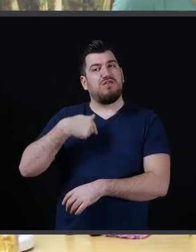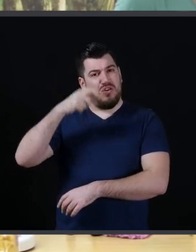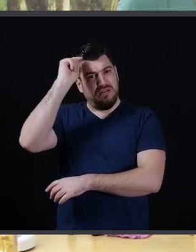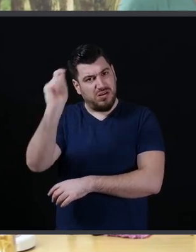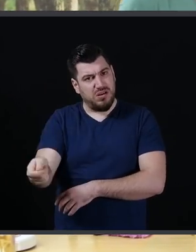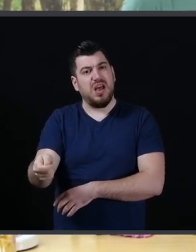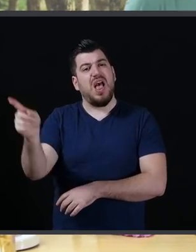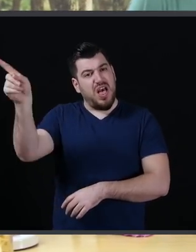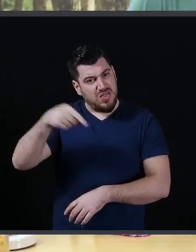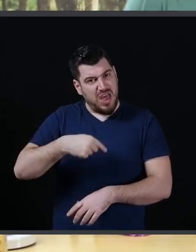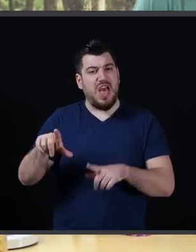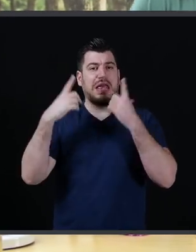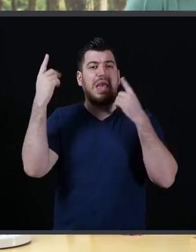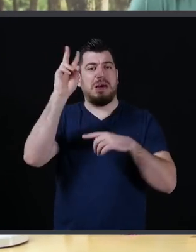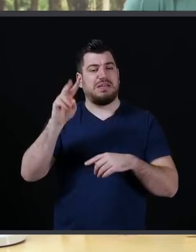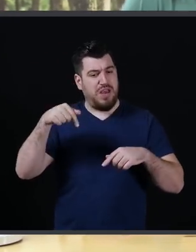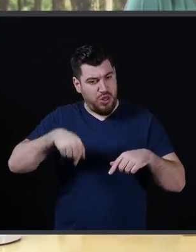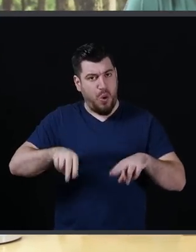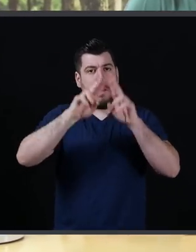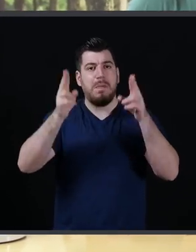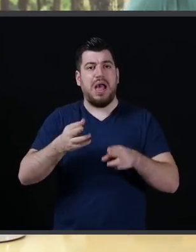от этого, от этого китченлаба, в ИГЕЯ ПАРАСКЕВИЙ.